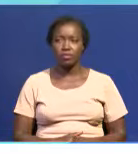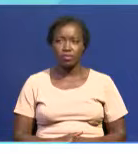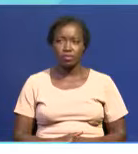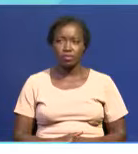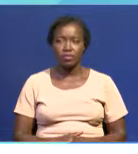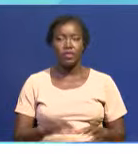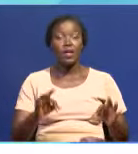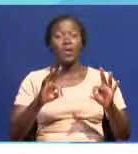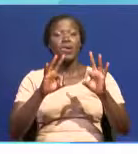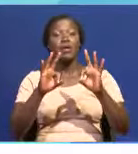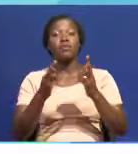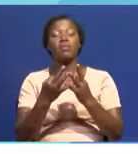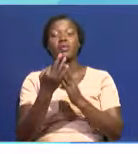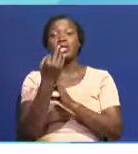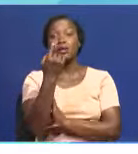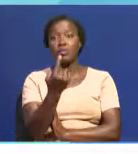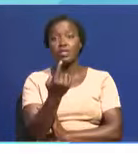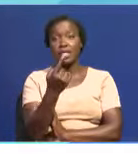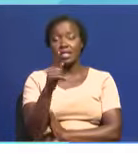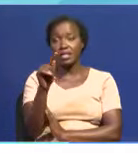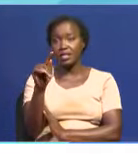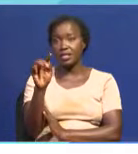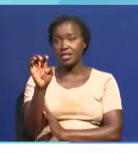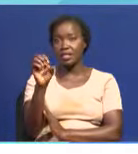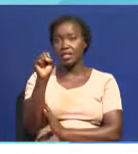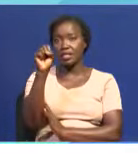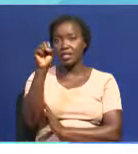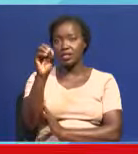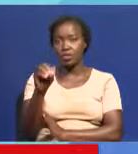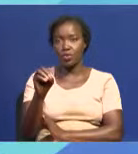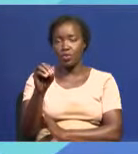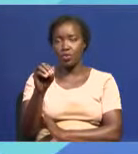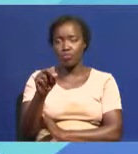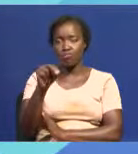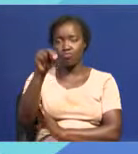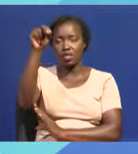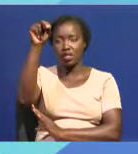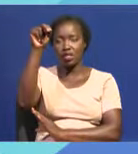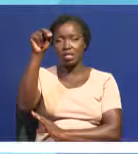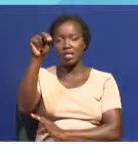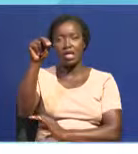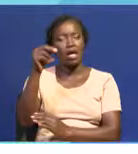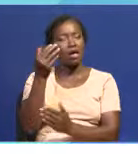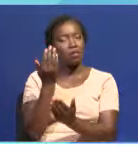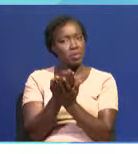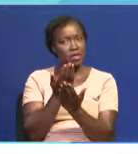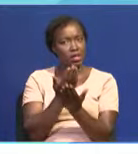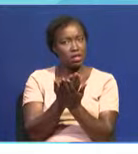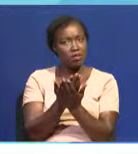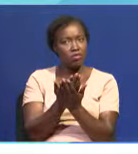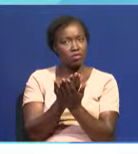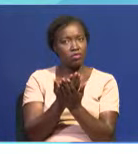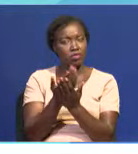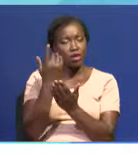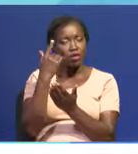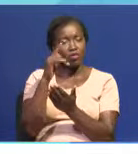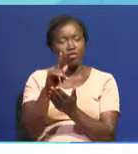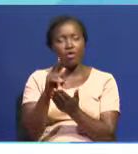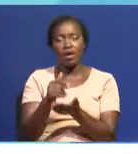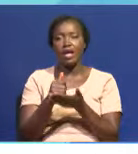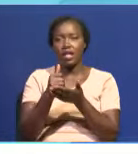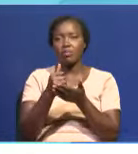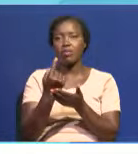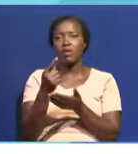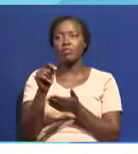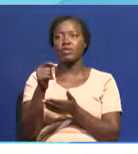Na familia moja huko Teso Kaskazini inatoa wito kwa wahisani kuwasaidia kupata shilingi milioni 1.5